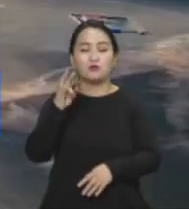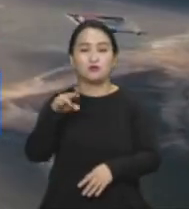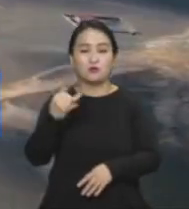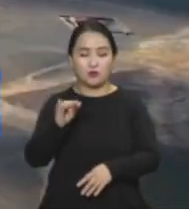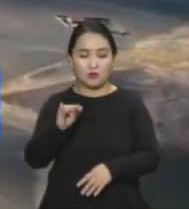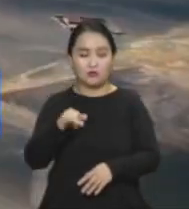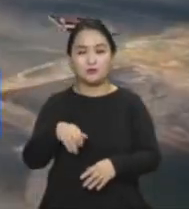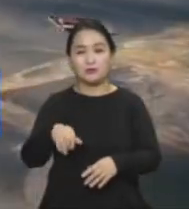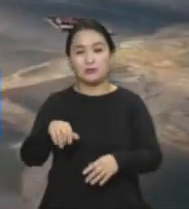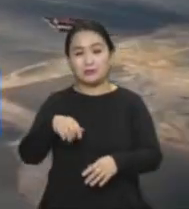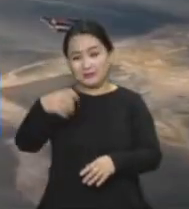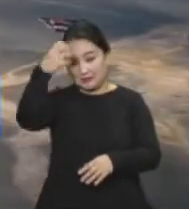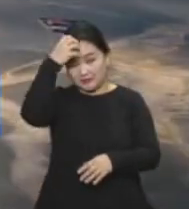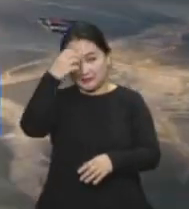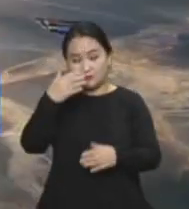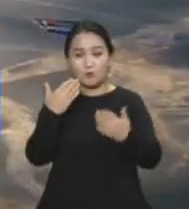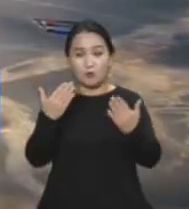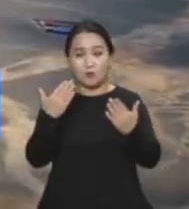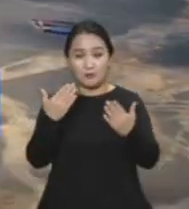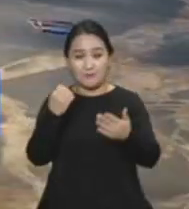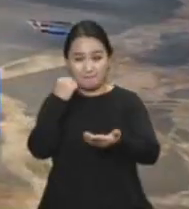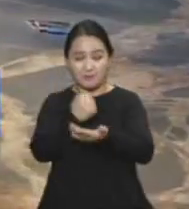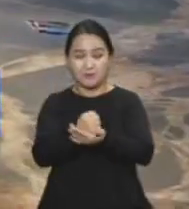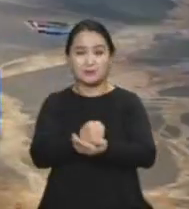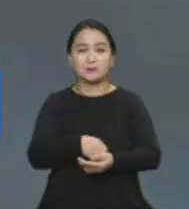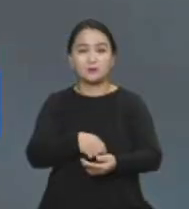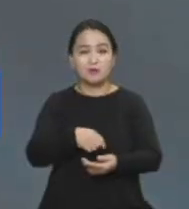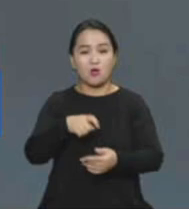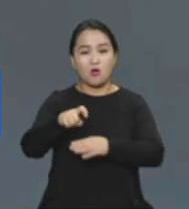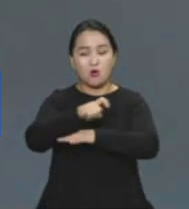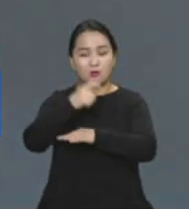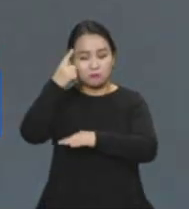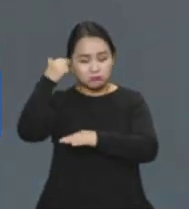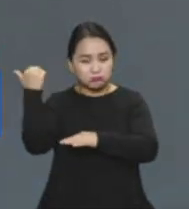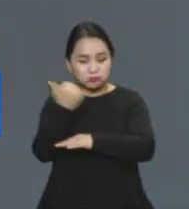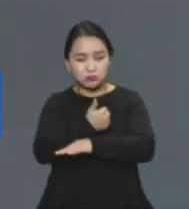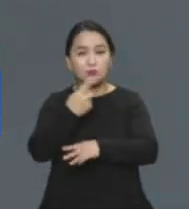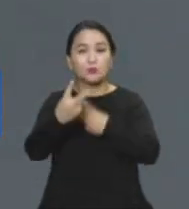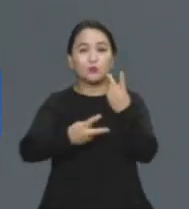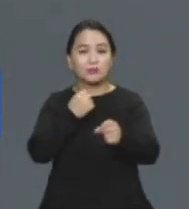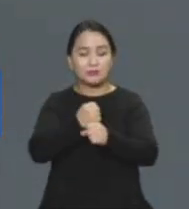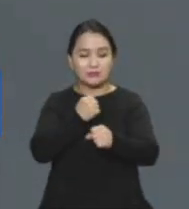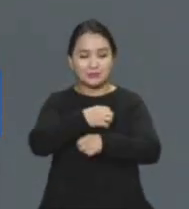газрын хуралдаанаар батлаад байгаа юм. Төрөлх хорооны өдөр тутмын үйл ажиллагааг явуулах салбар